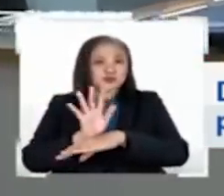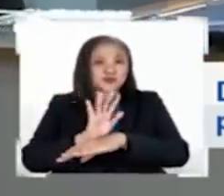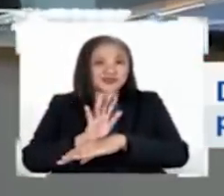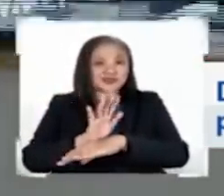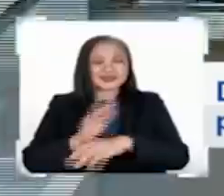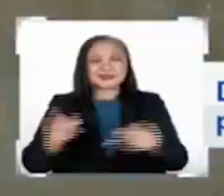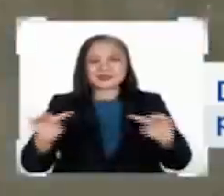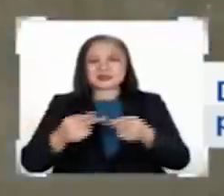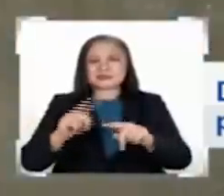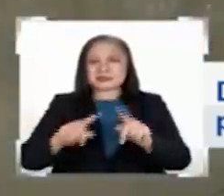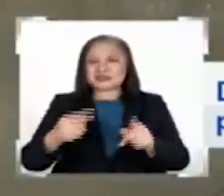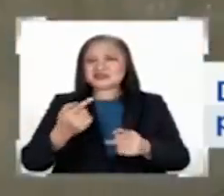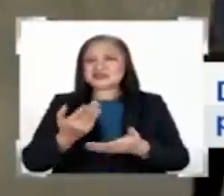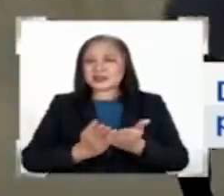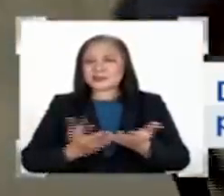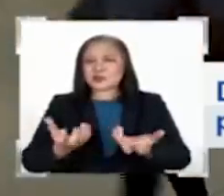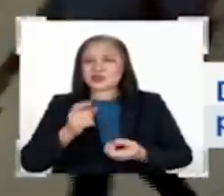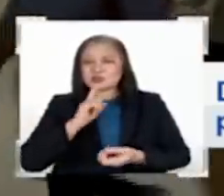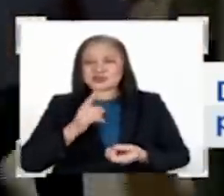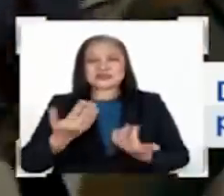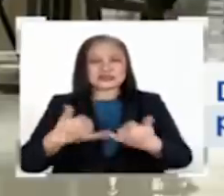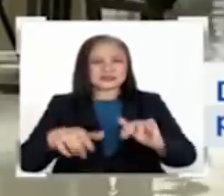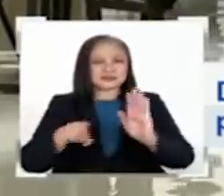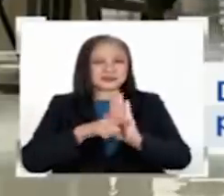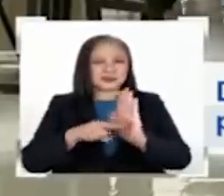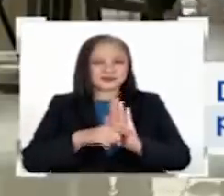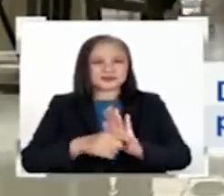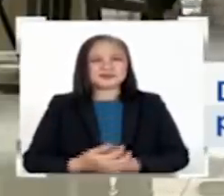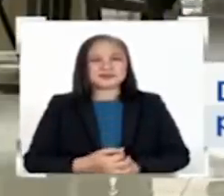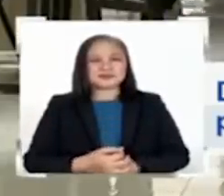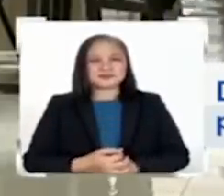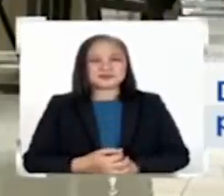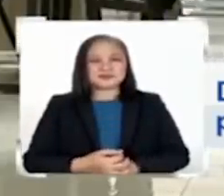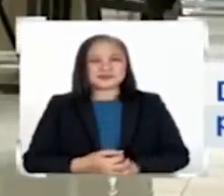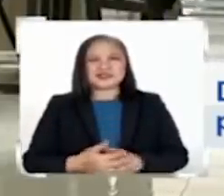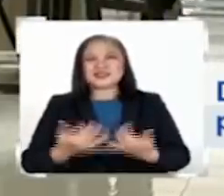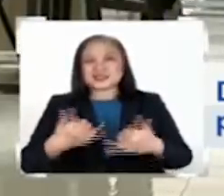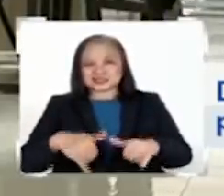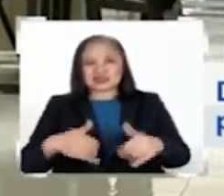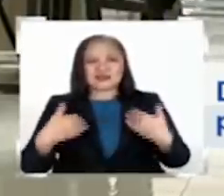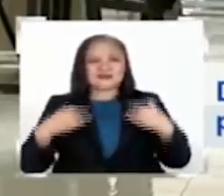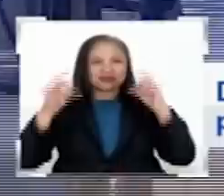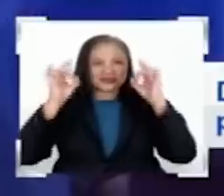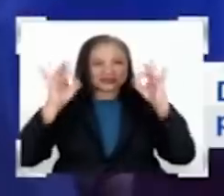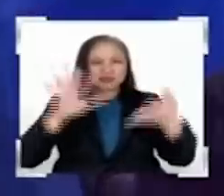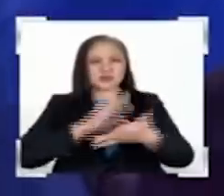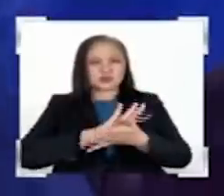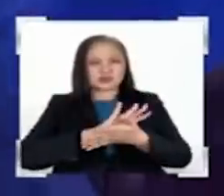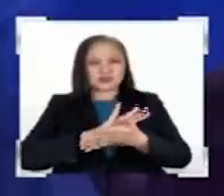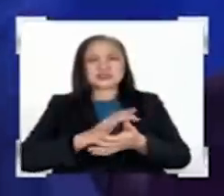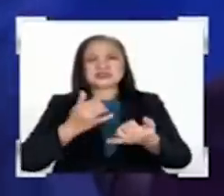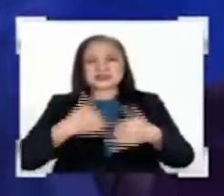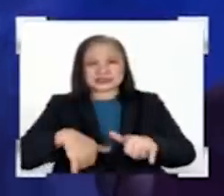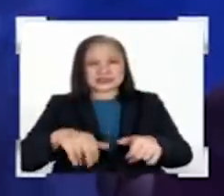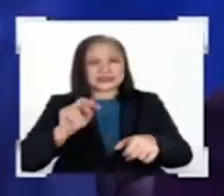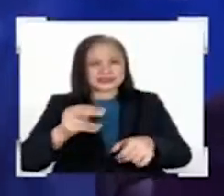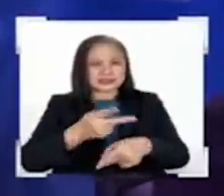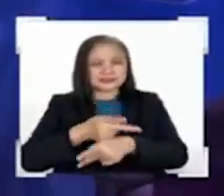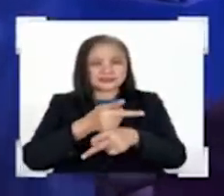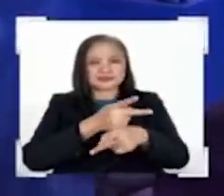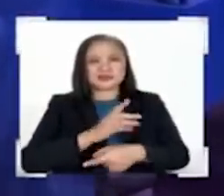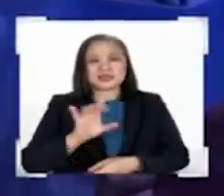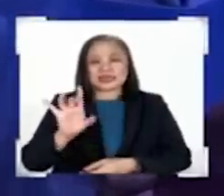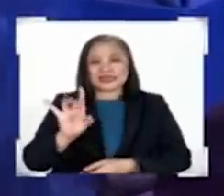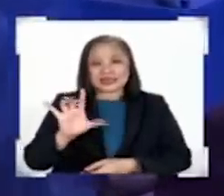ipinagbabawal pa iyon. Hindi pa rin nawawala ang banta ng COVID, kaya dapat pa rin maging maingat. 853 ang dagdag na